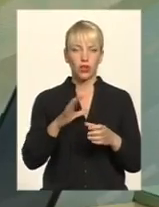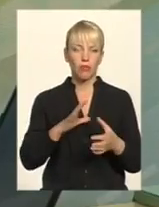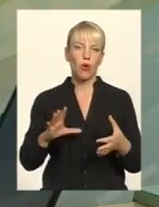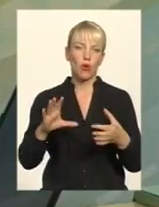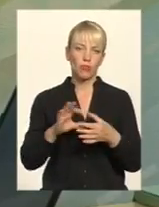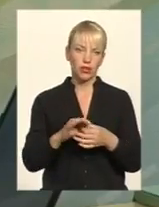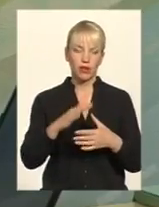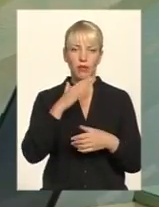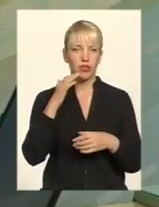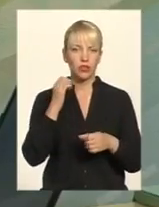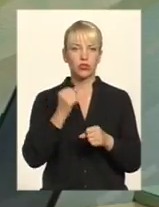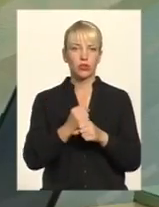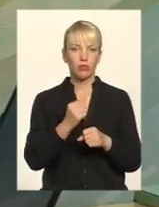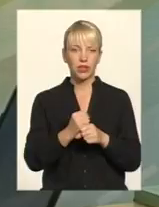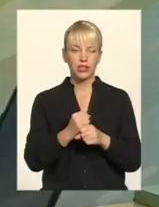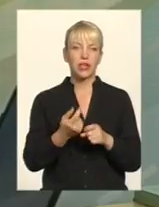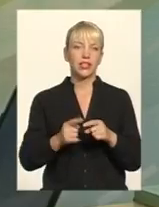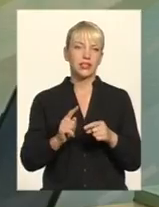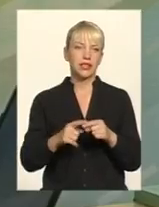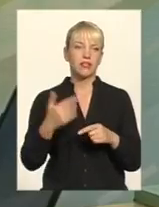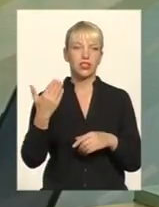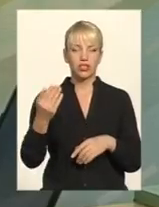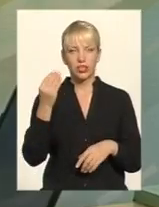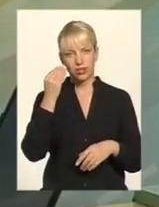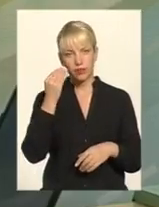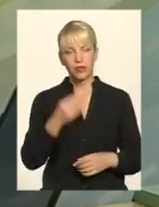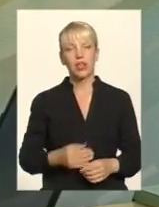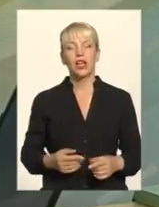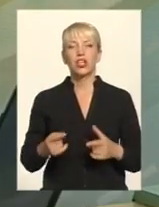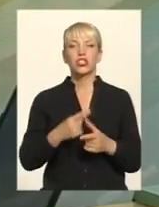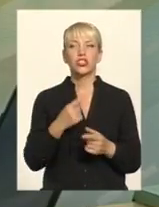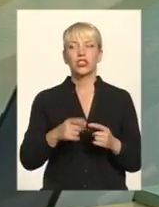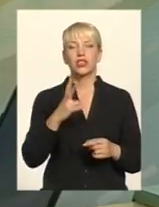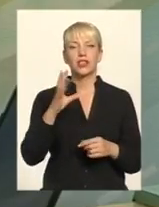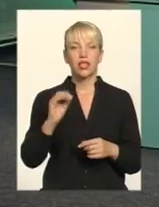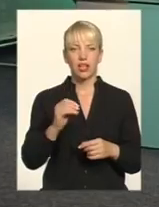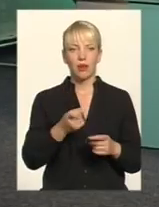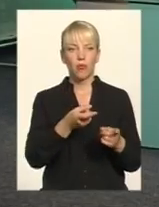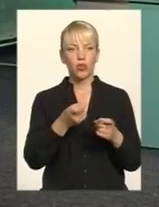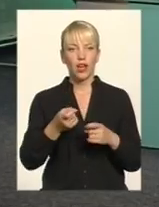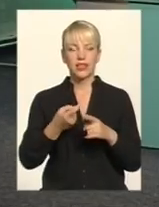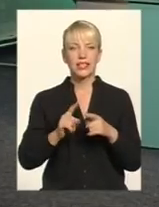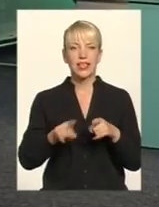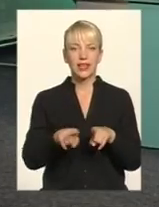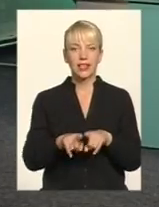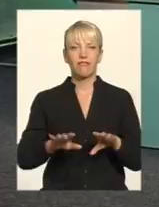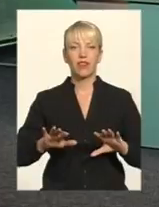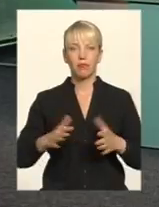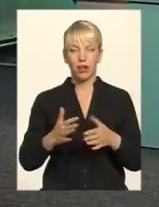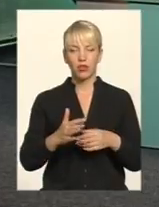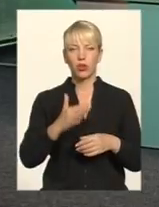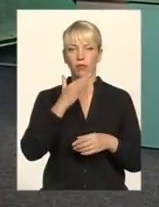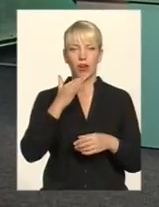зробити, це їх не інтересує. Скажіть, будь ласка, на вашу думку, чи не потягне цей от випадок